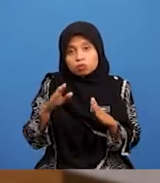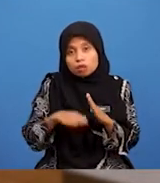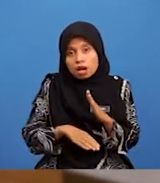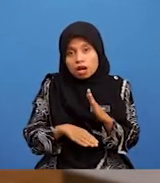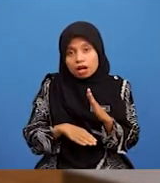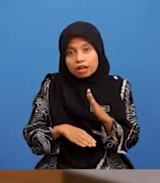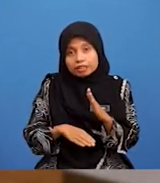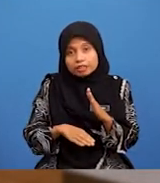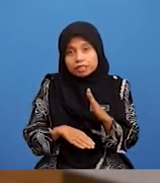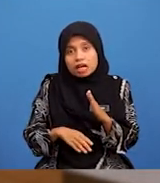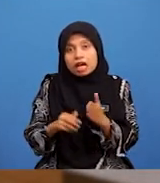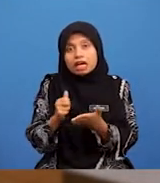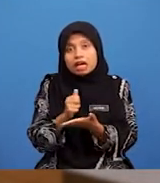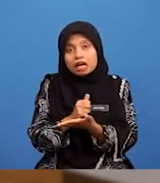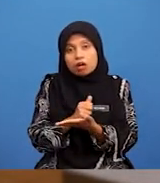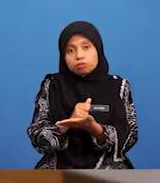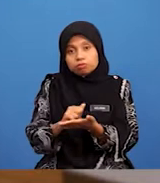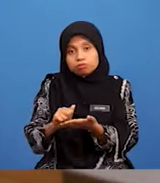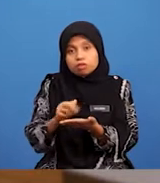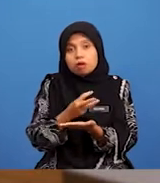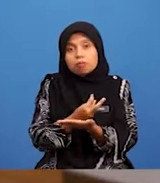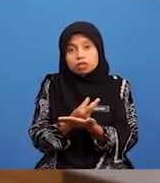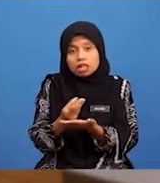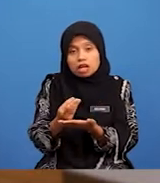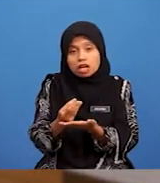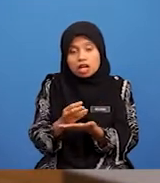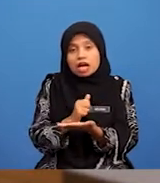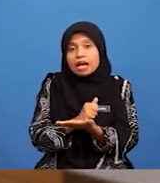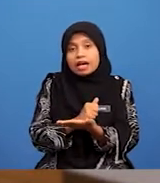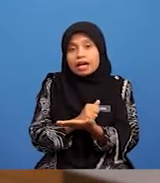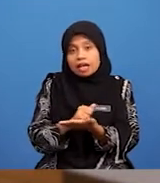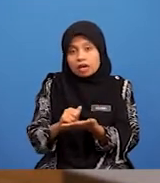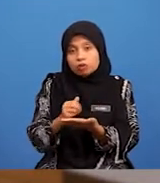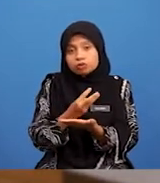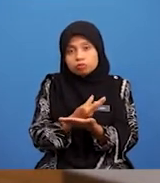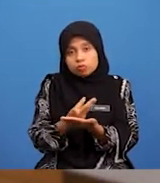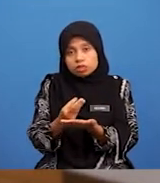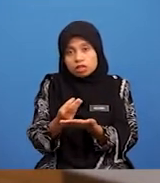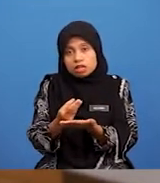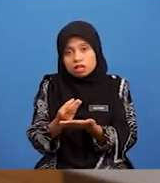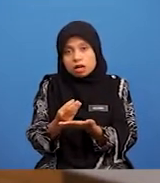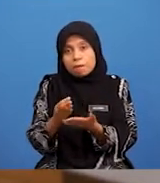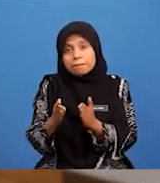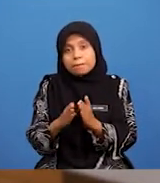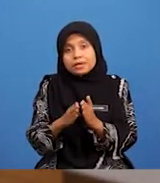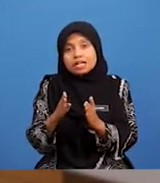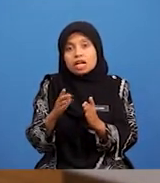dalam akaun modal perkongsi dan akaun modal perkongsi berbaki